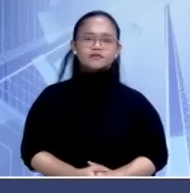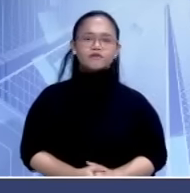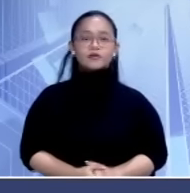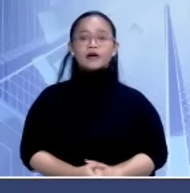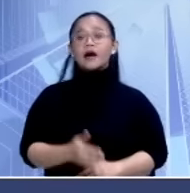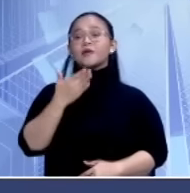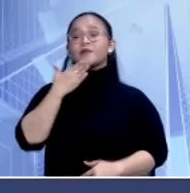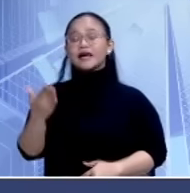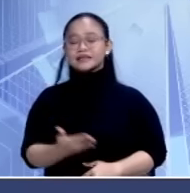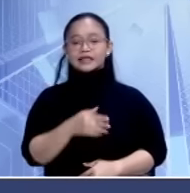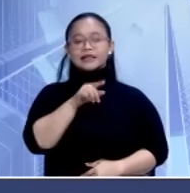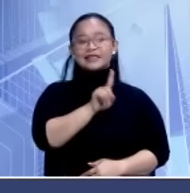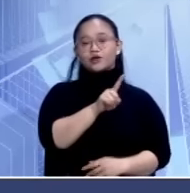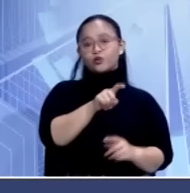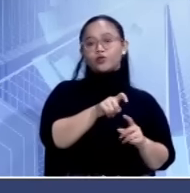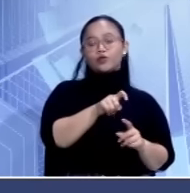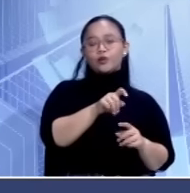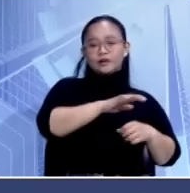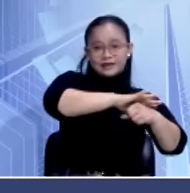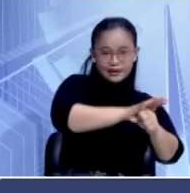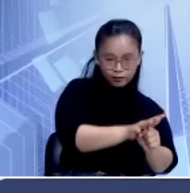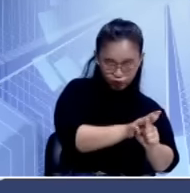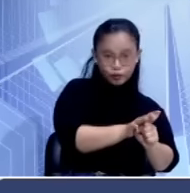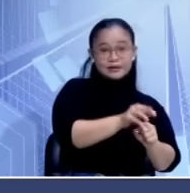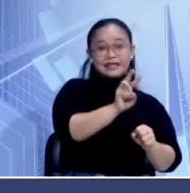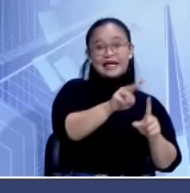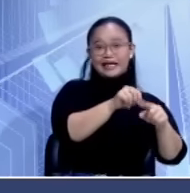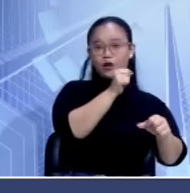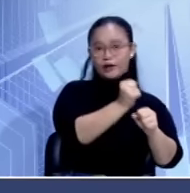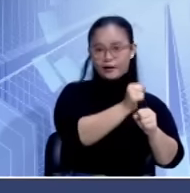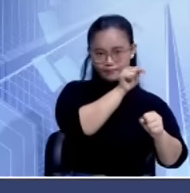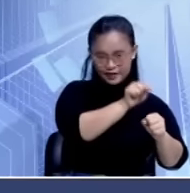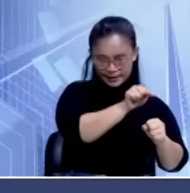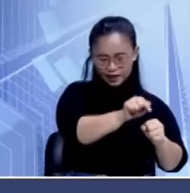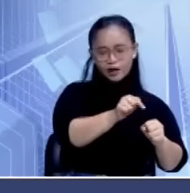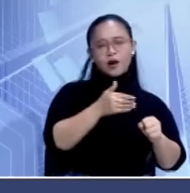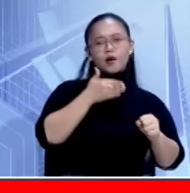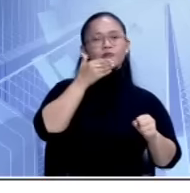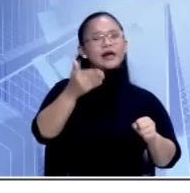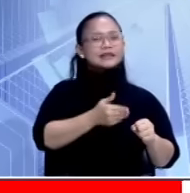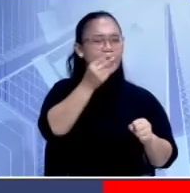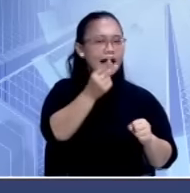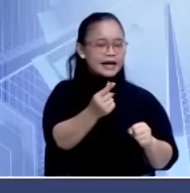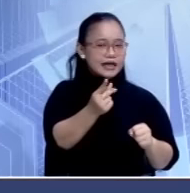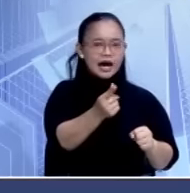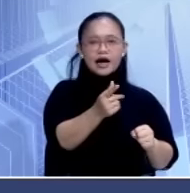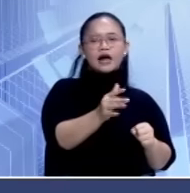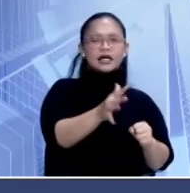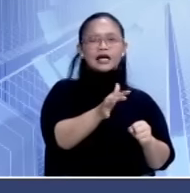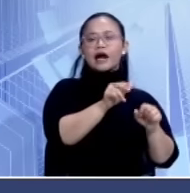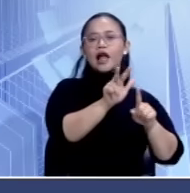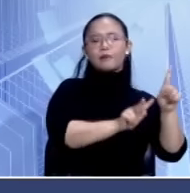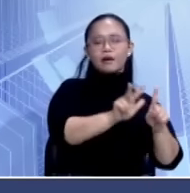Satu tabung gas LPG yang subsidi itu harganya adalah berkisar antara